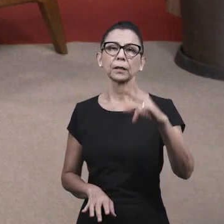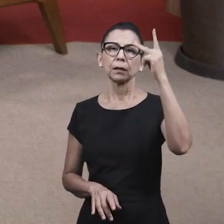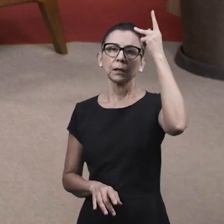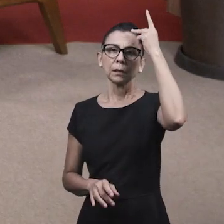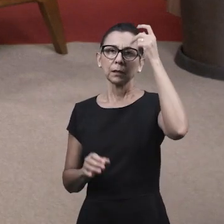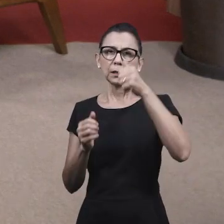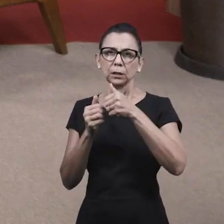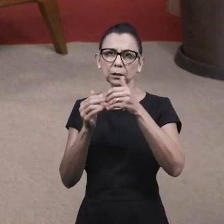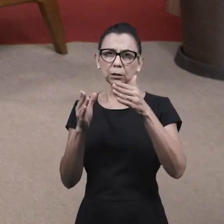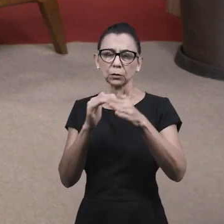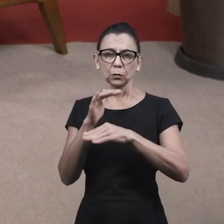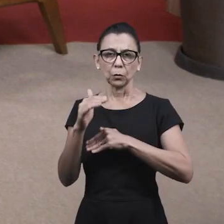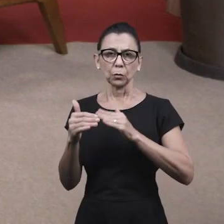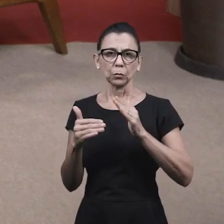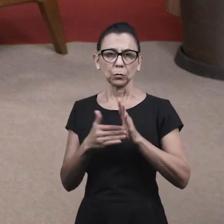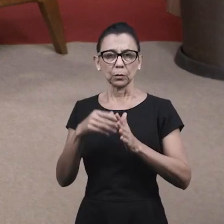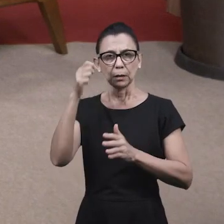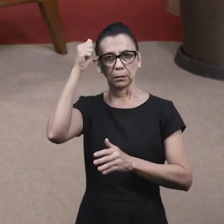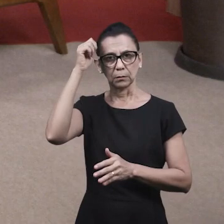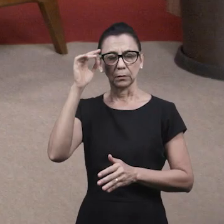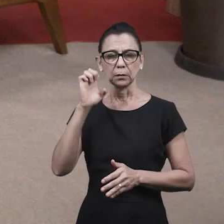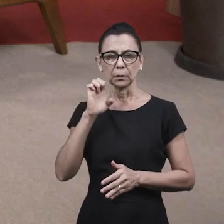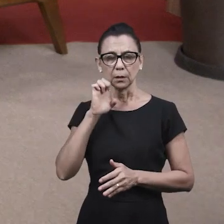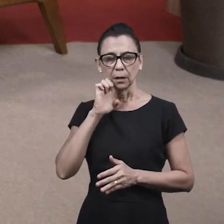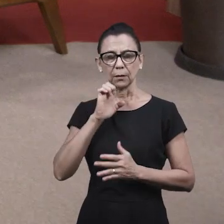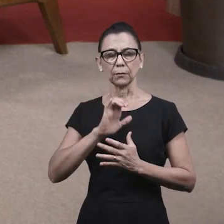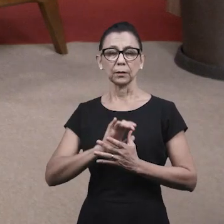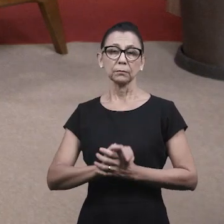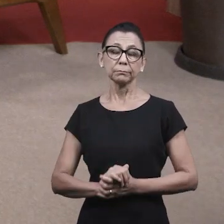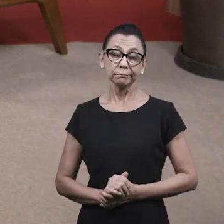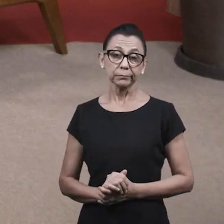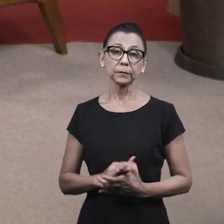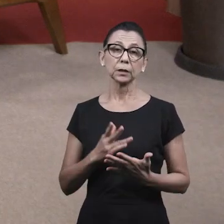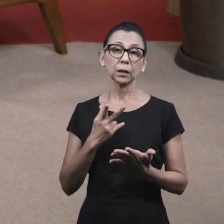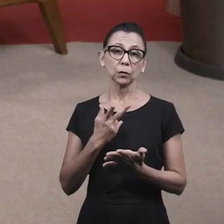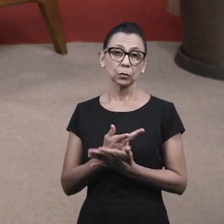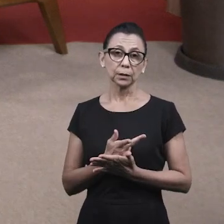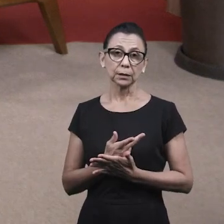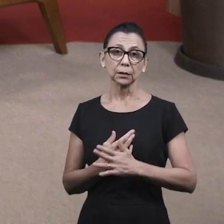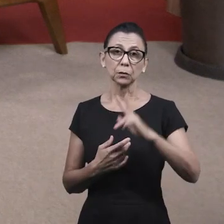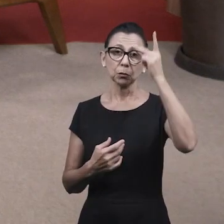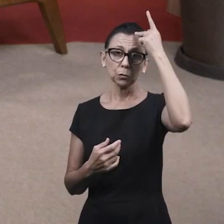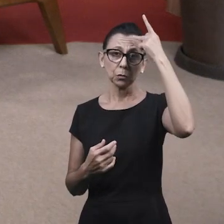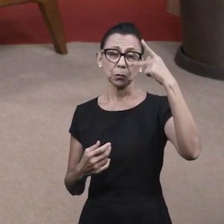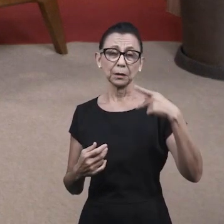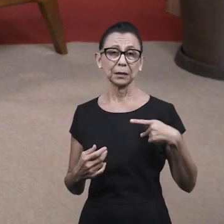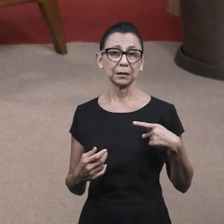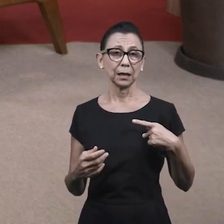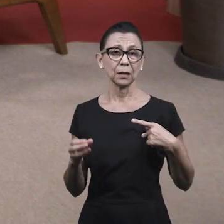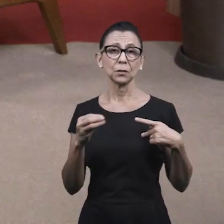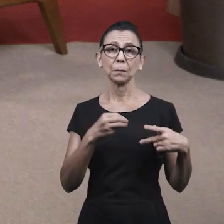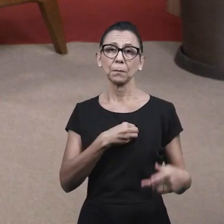sur lui. Donc, la parole dit, tous sont péchés. Et